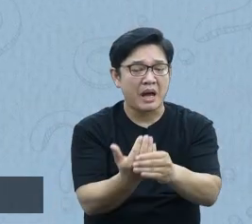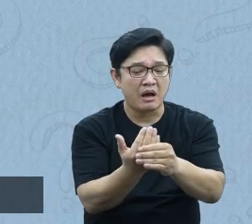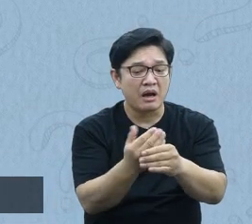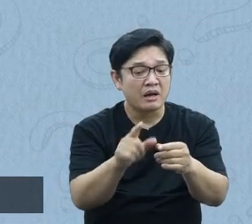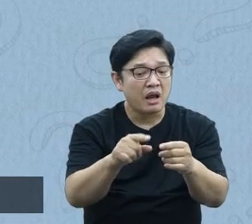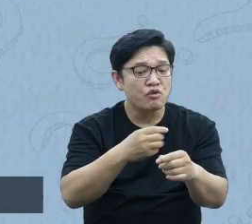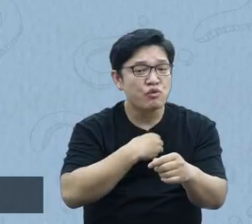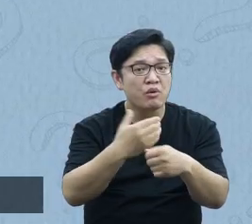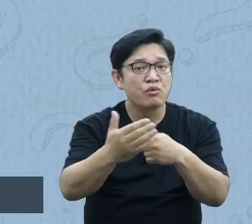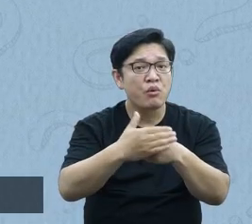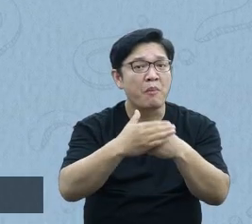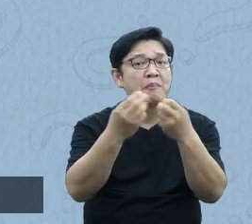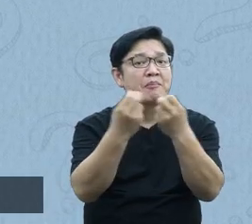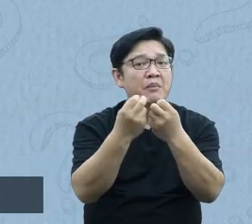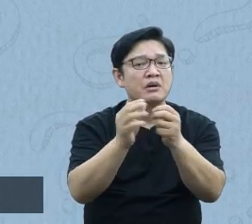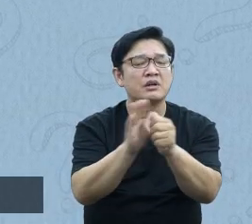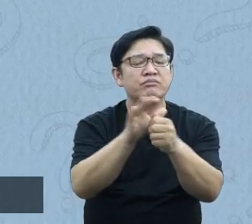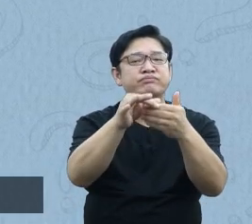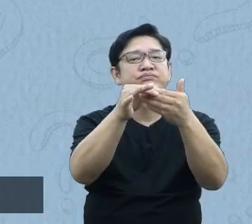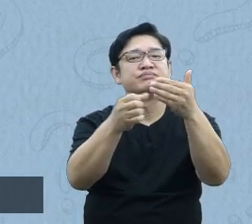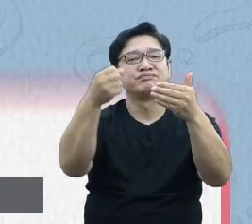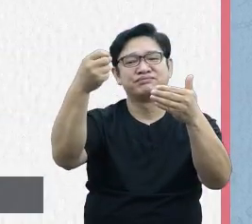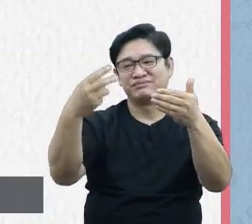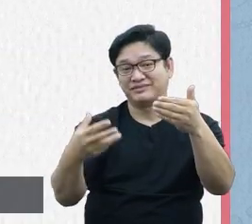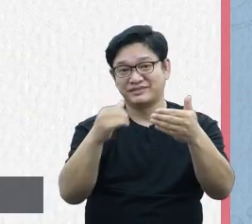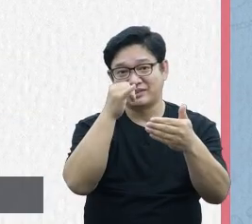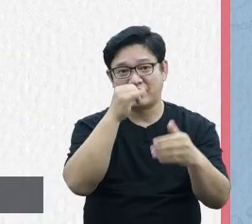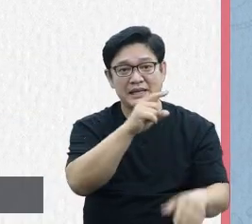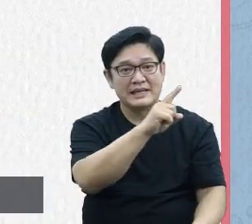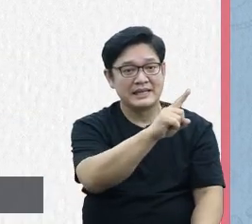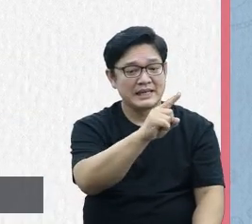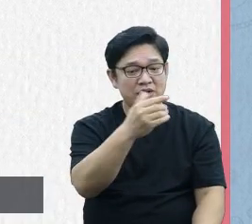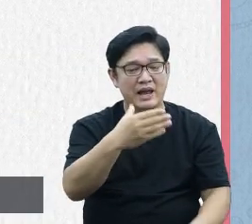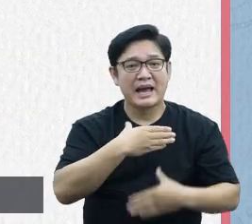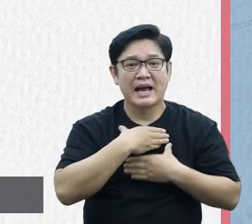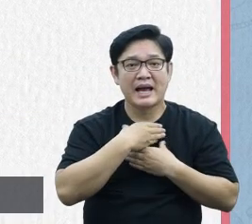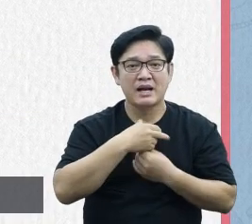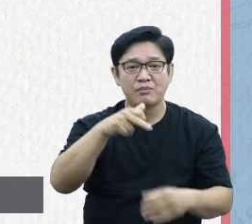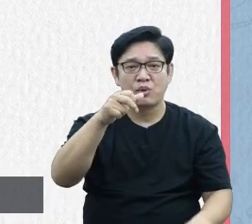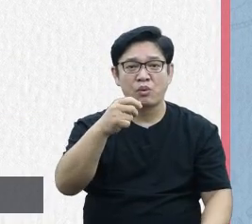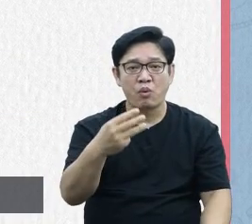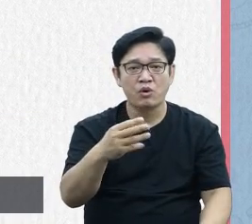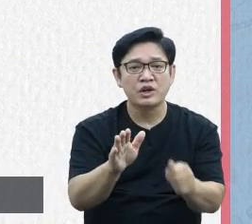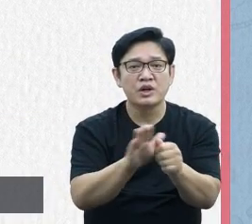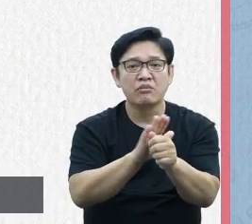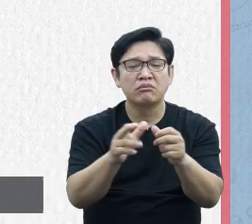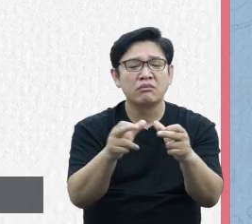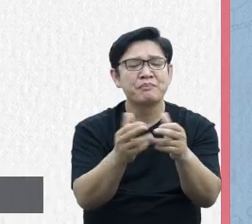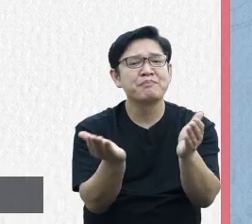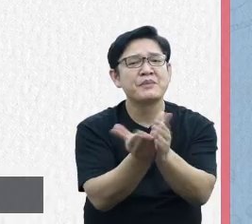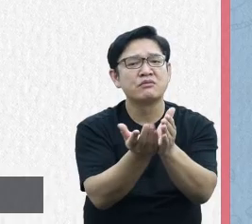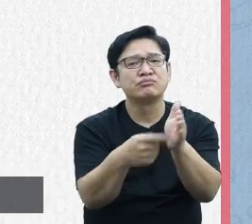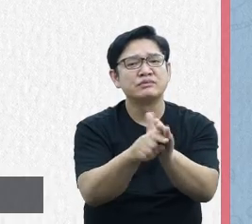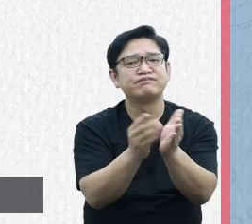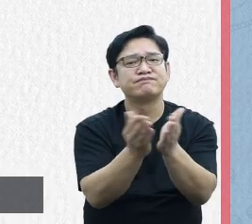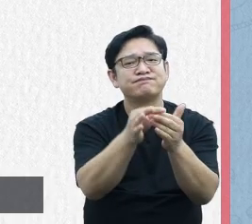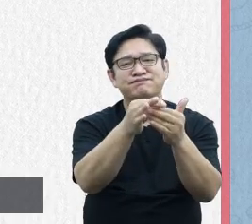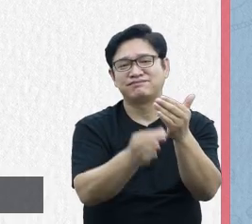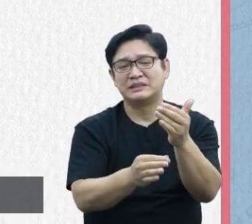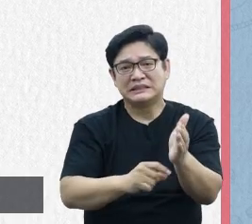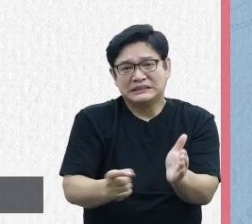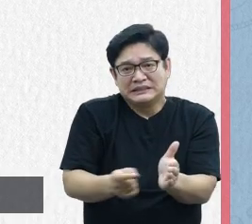재난에 도움이 되는 서비스를 몇 가지 안내하고자 합니다. 119 안심콜 서비스는 장애인을 위한 맞춤형